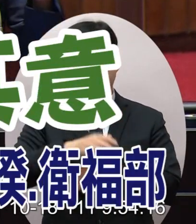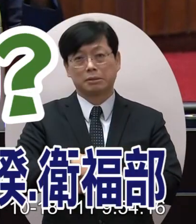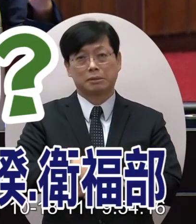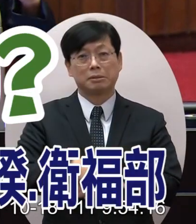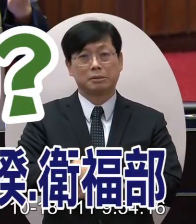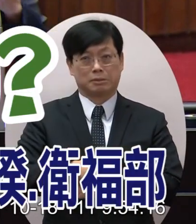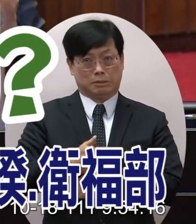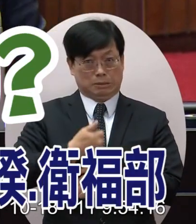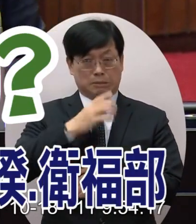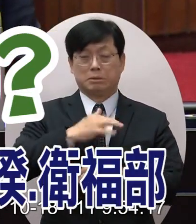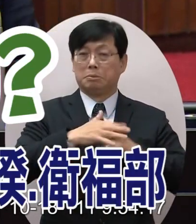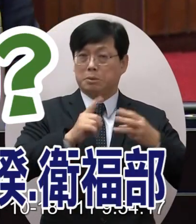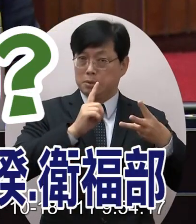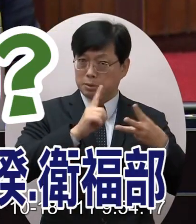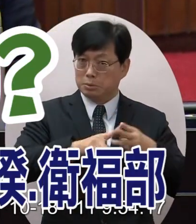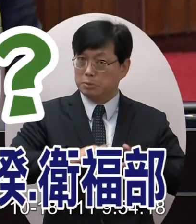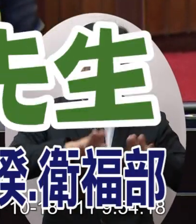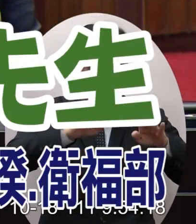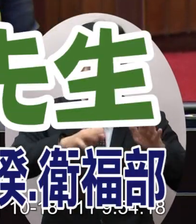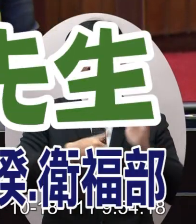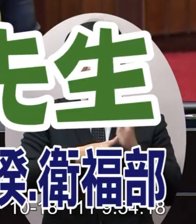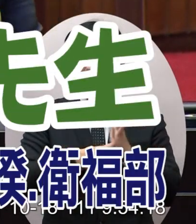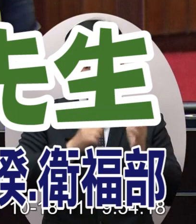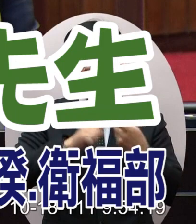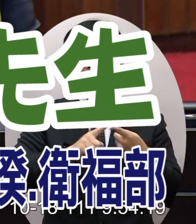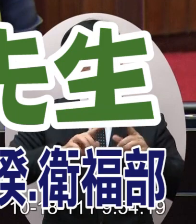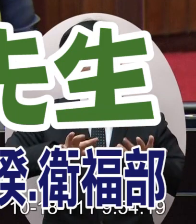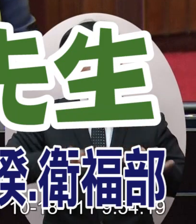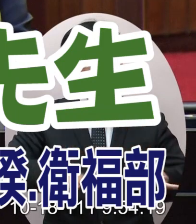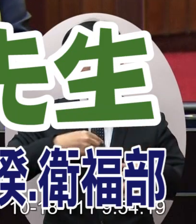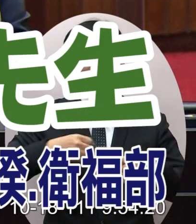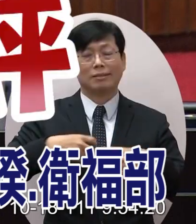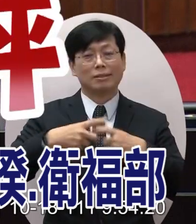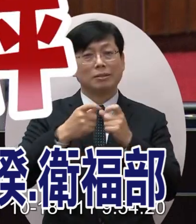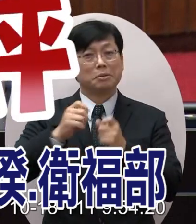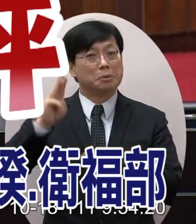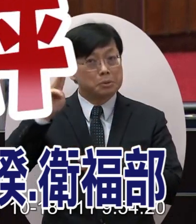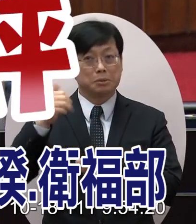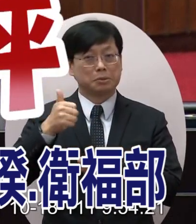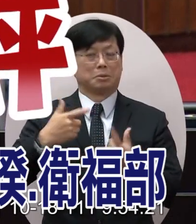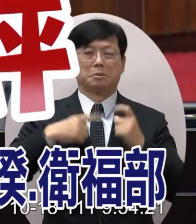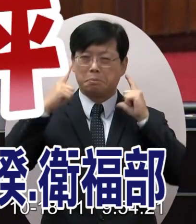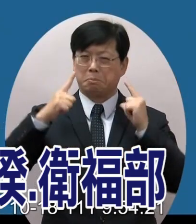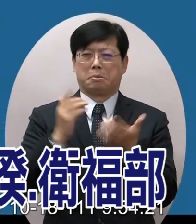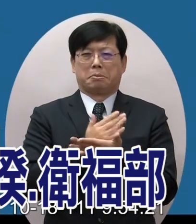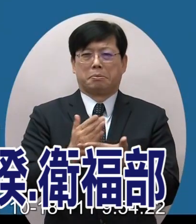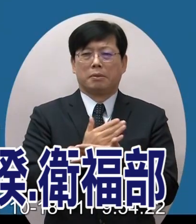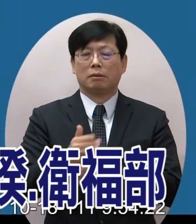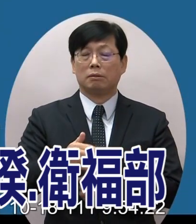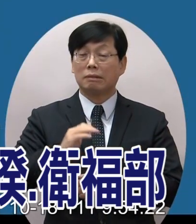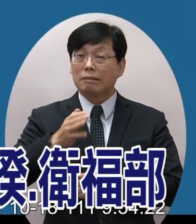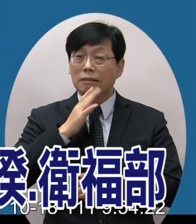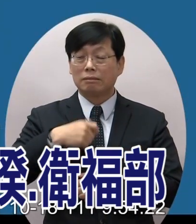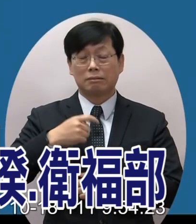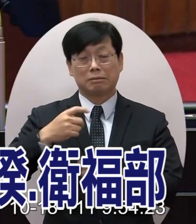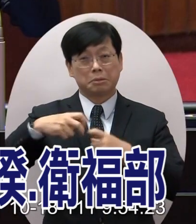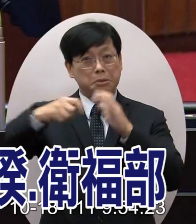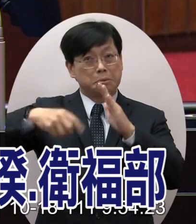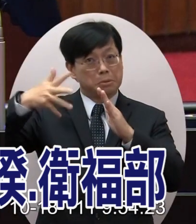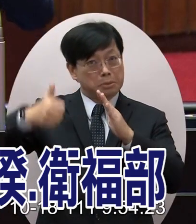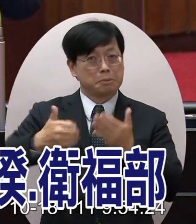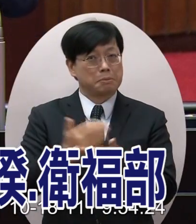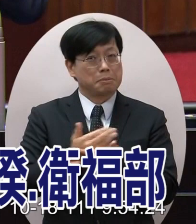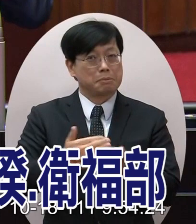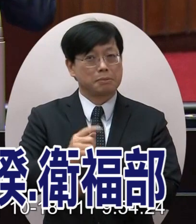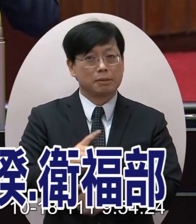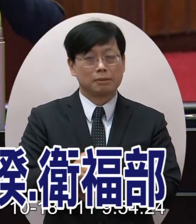其意，民主进步吗？连现在李远哲先生都出来批评，可是李远哲先生出来批评的